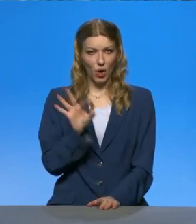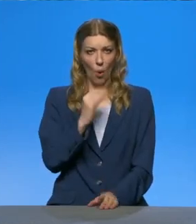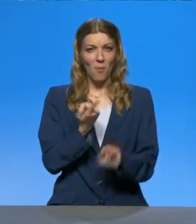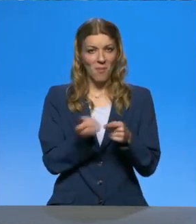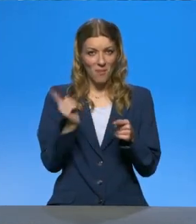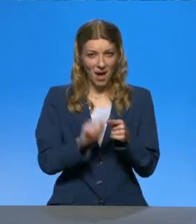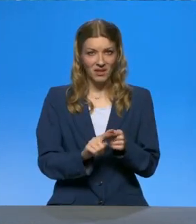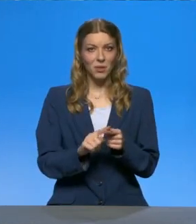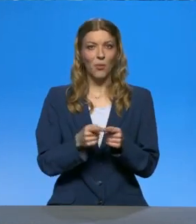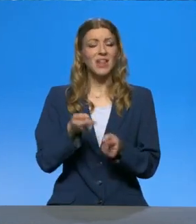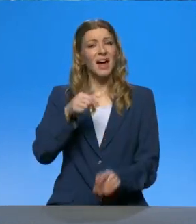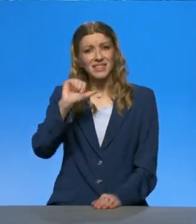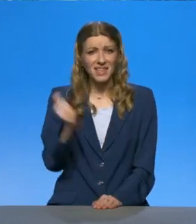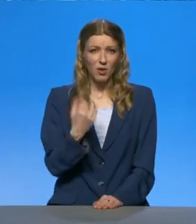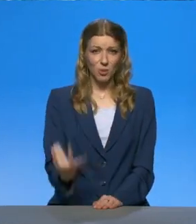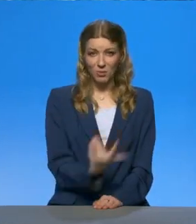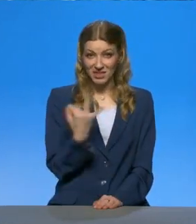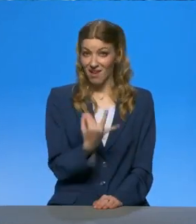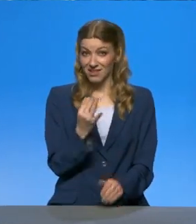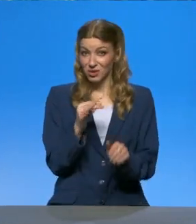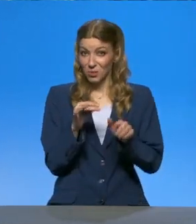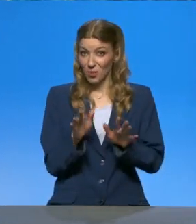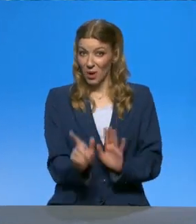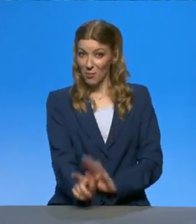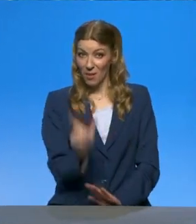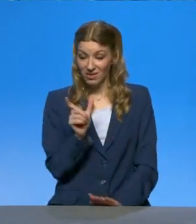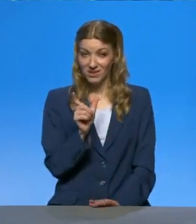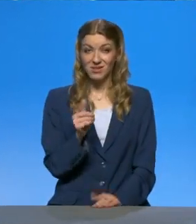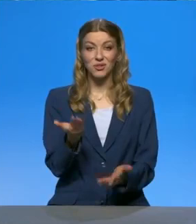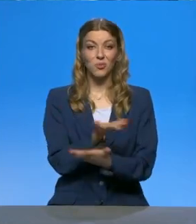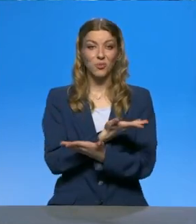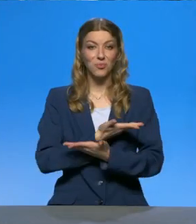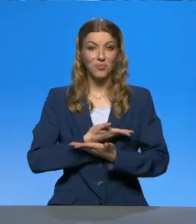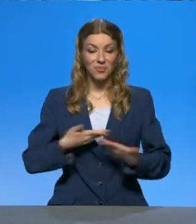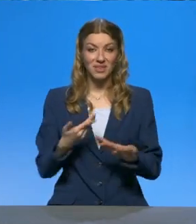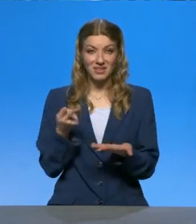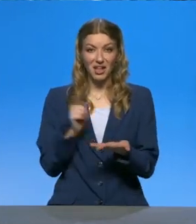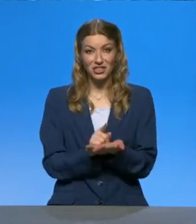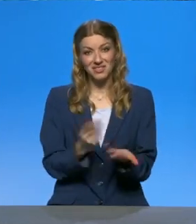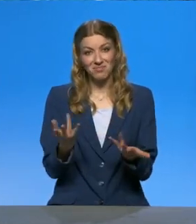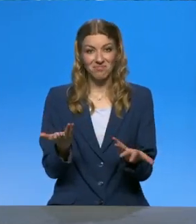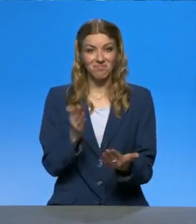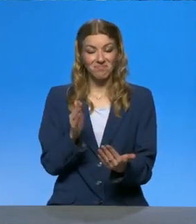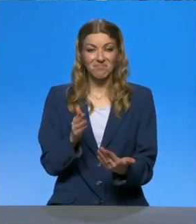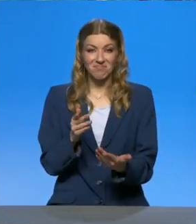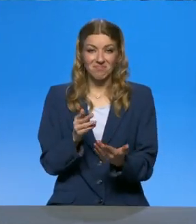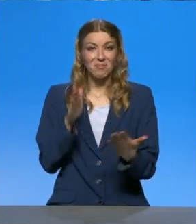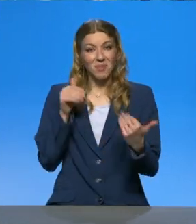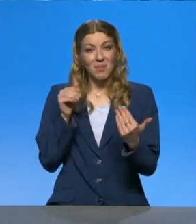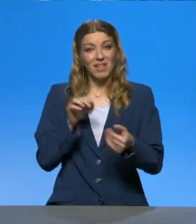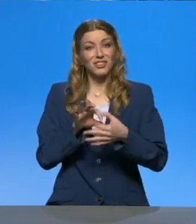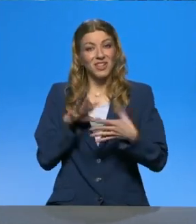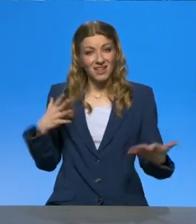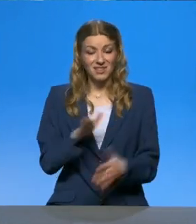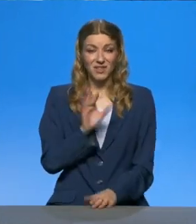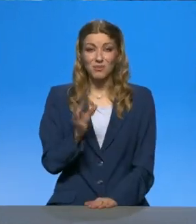на самом интересном месте, друзья. Мы, собственно говоря, уже должны как-то попрощаться с Владимиром, потому что время утекает. Вот об этом мы